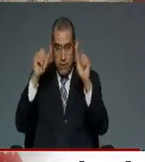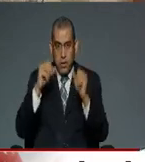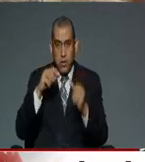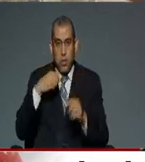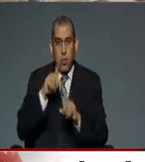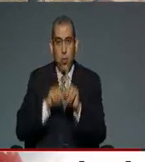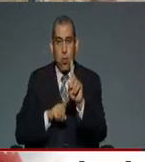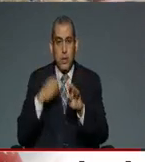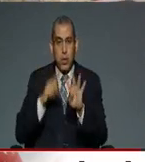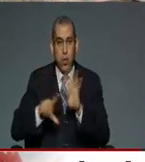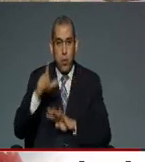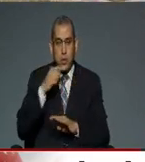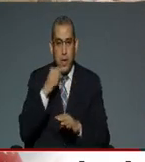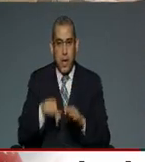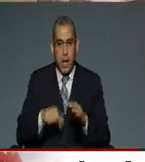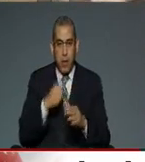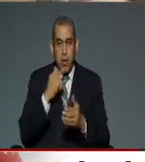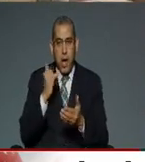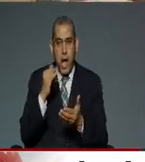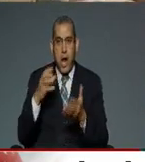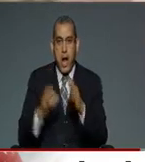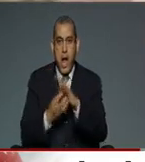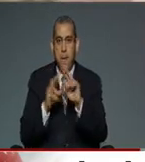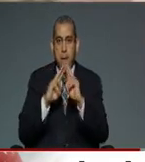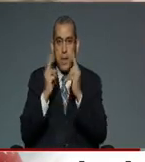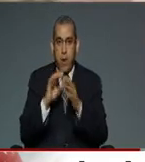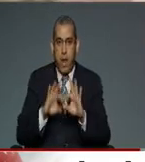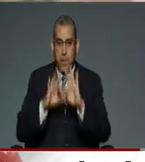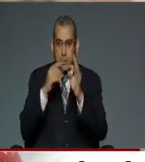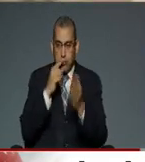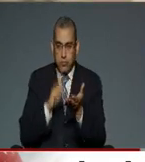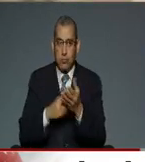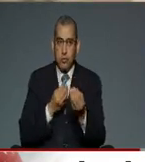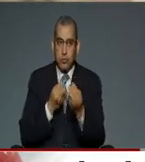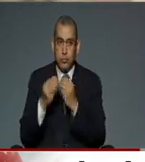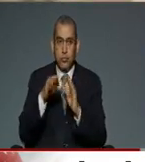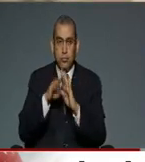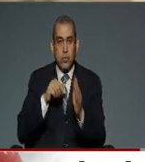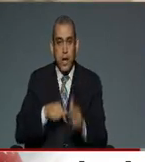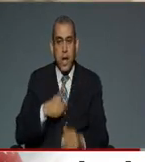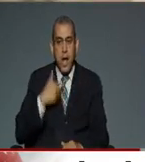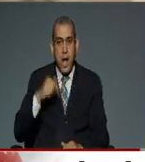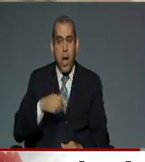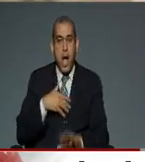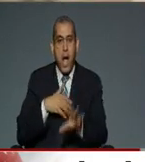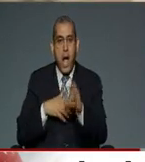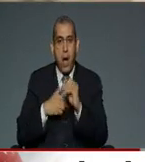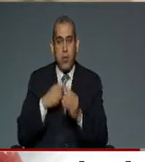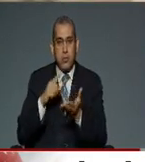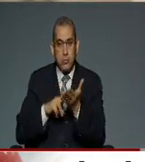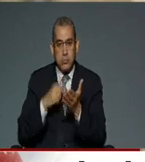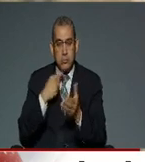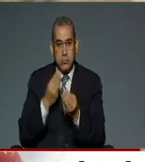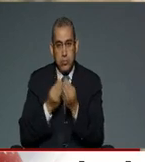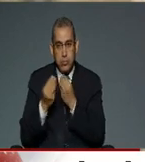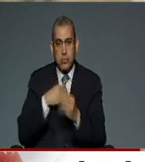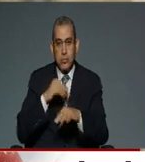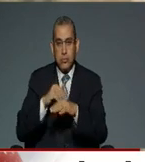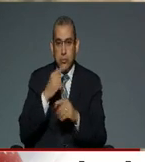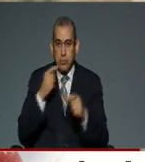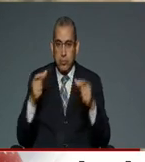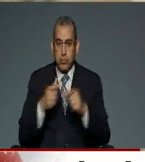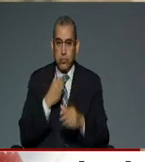في جامعة الدول العربية، ولكنني الآن أود أن أخبر فخامتكم بشيء ما.